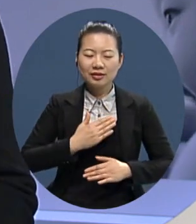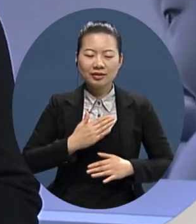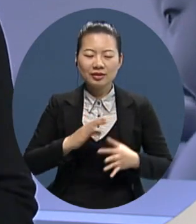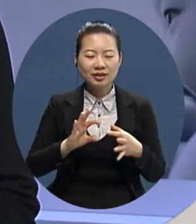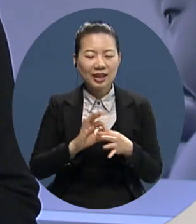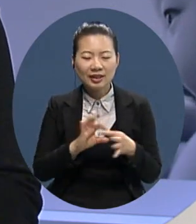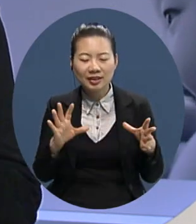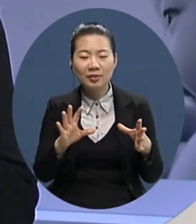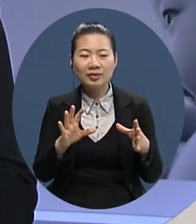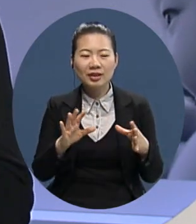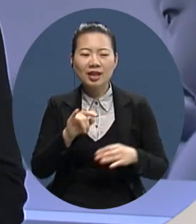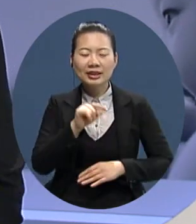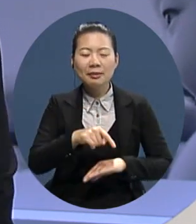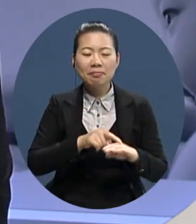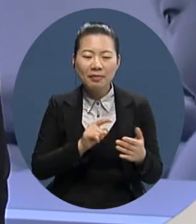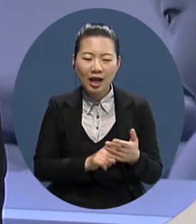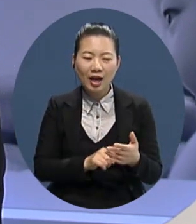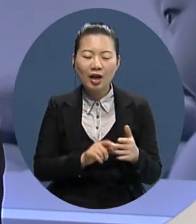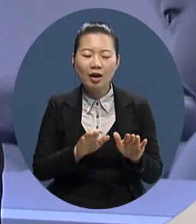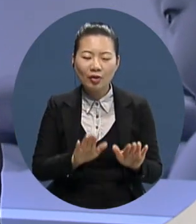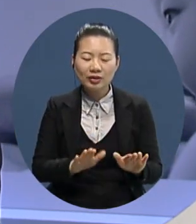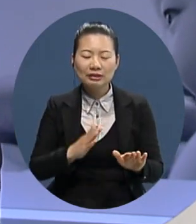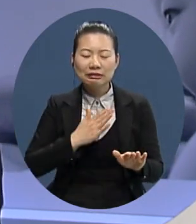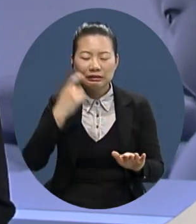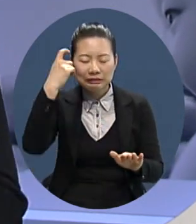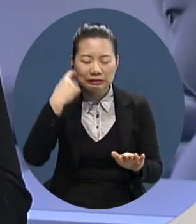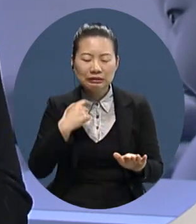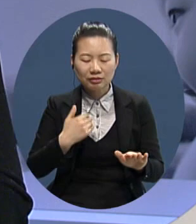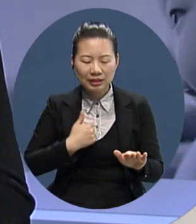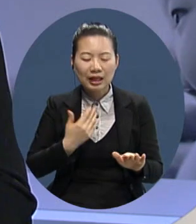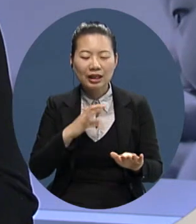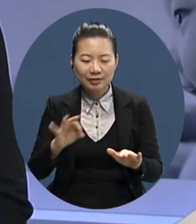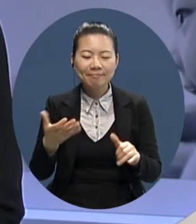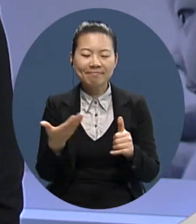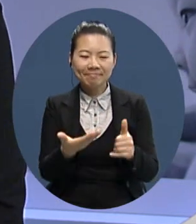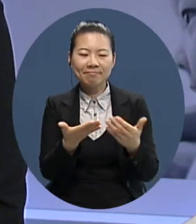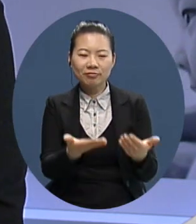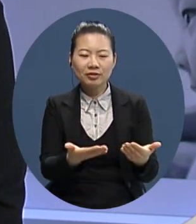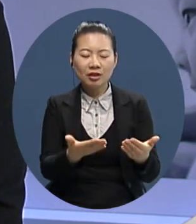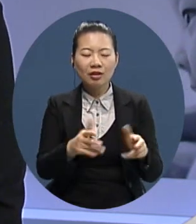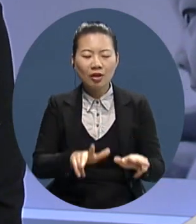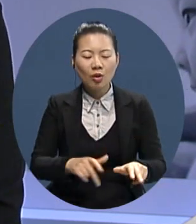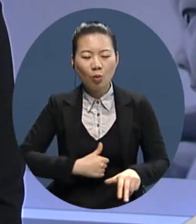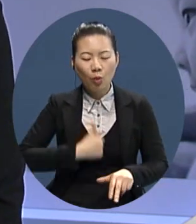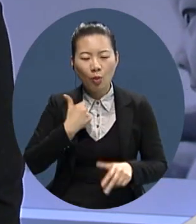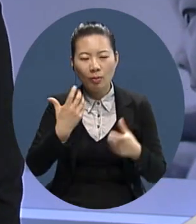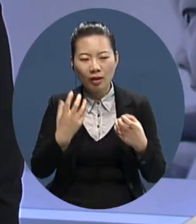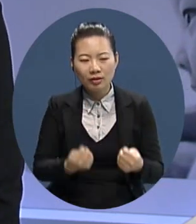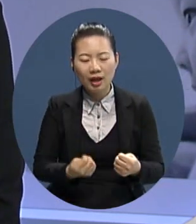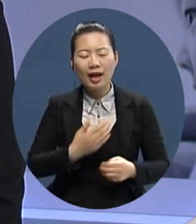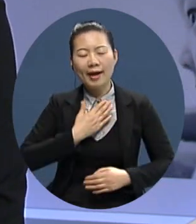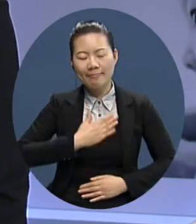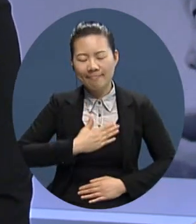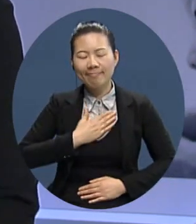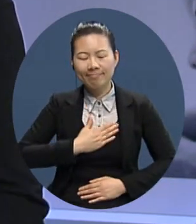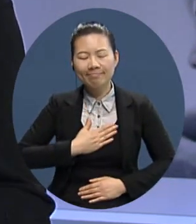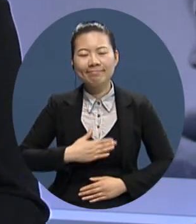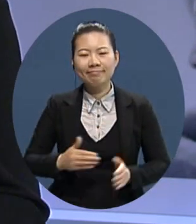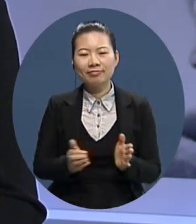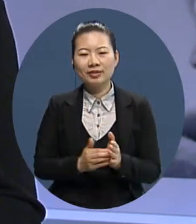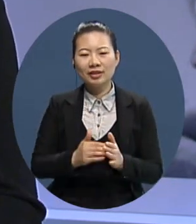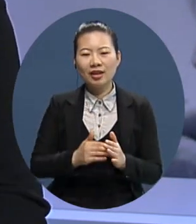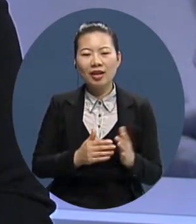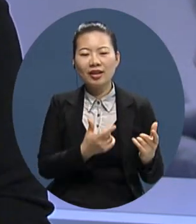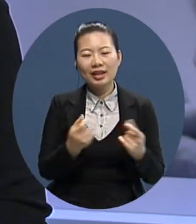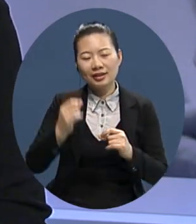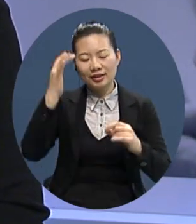감정이든은 모르겠는데 어쨌든 네 마음이 지금 현재 그렇구나. 그걸 내가 알겠노라. 너 지금 화가 많이 났네. 그래 알겠어. 이렇게